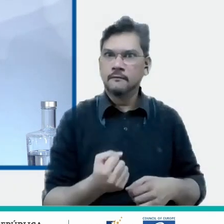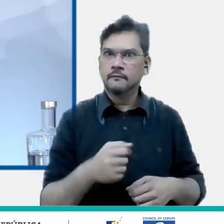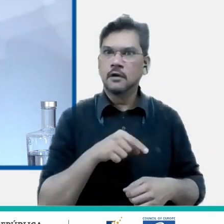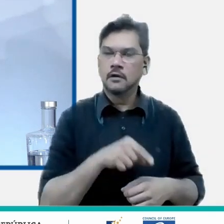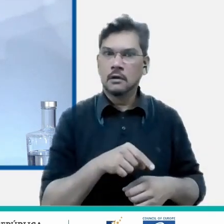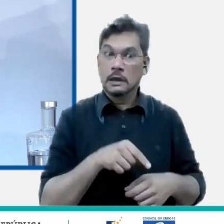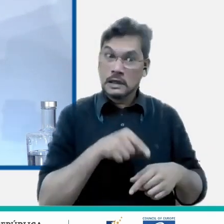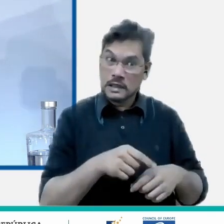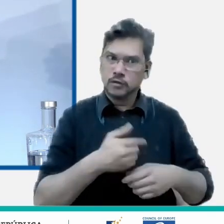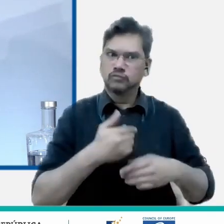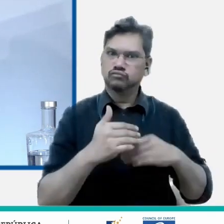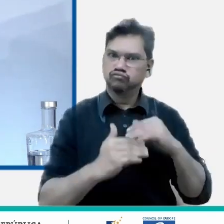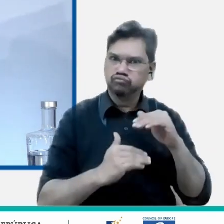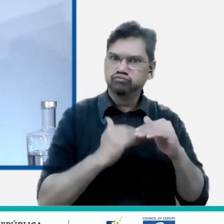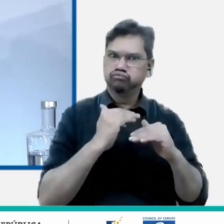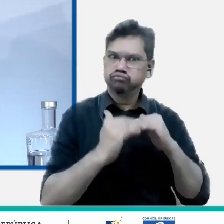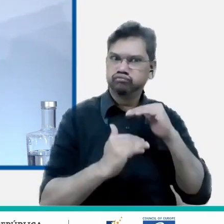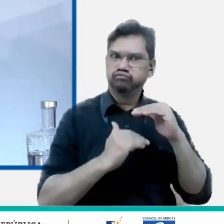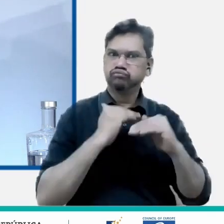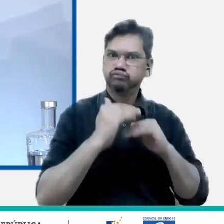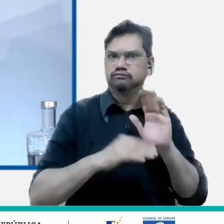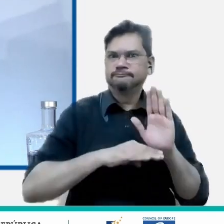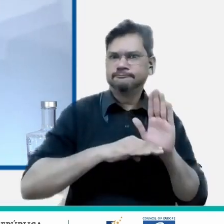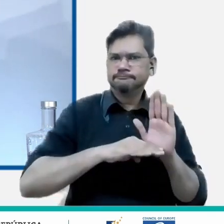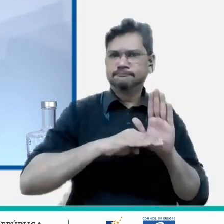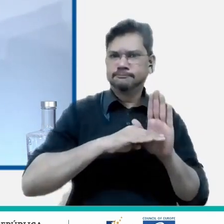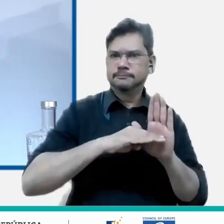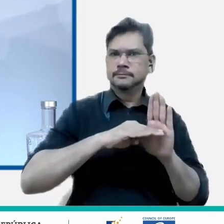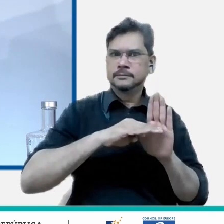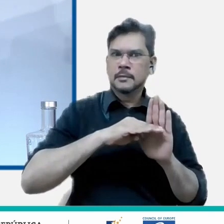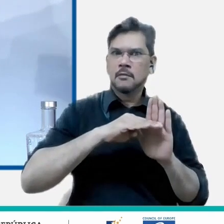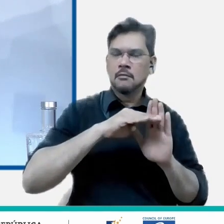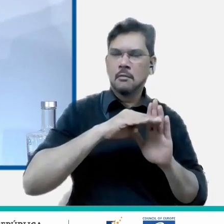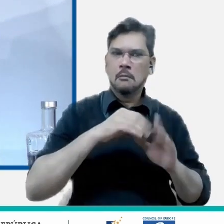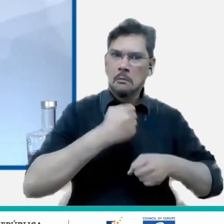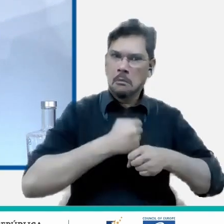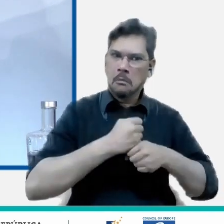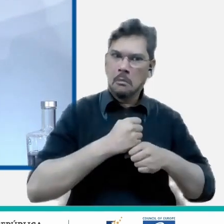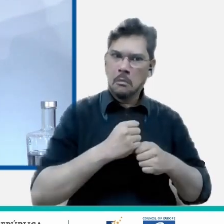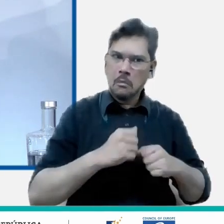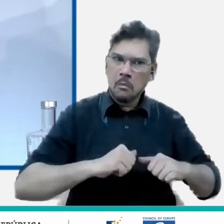преодолевать многие вопросы по преодолению COVID для принятия стратегических решений, быстрого